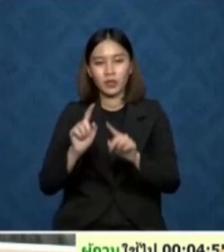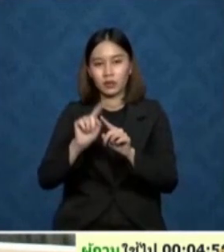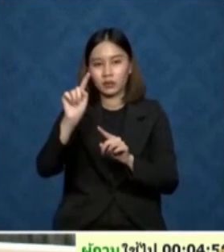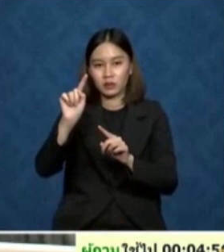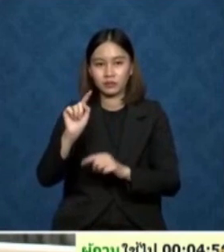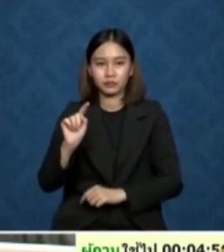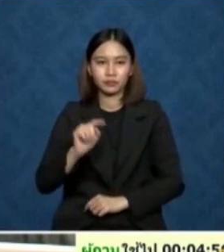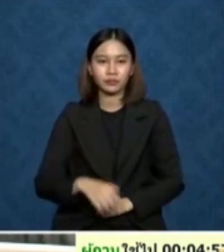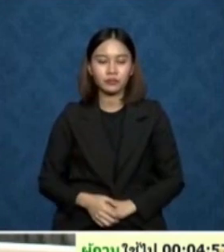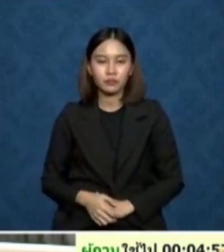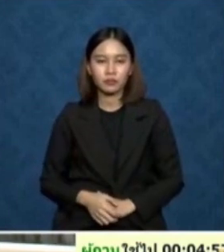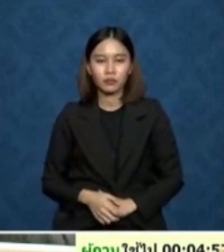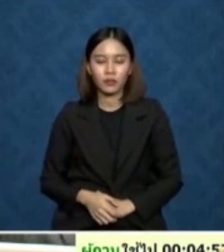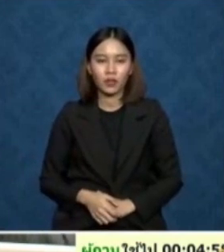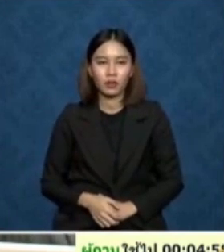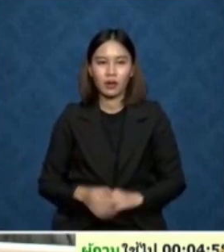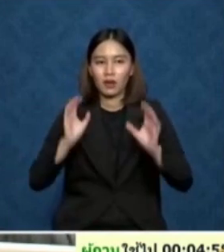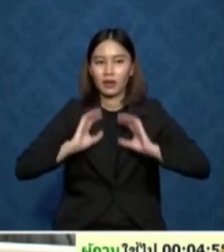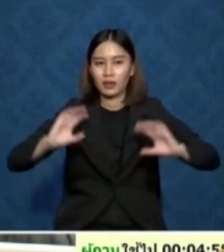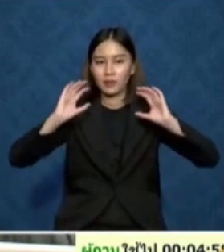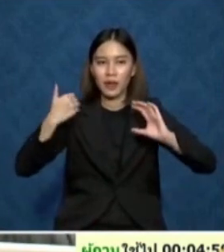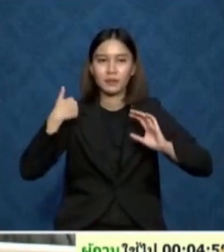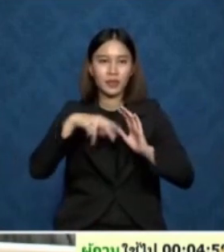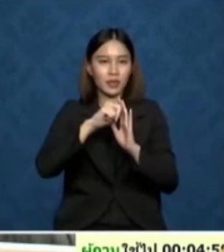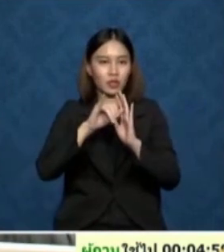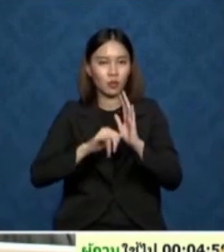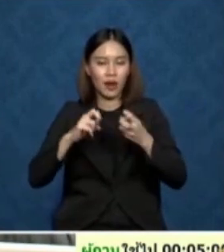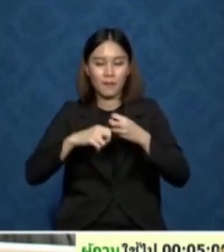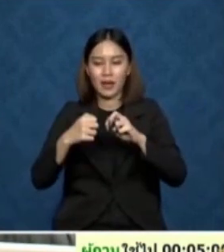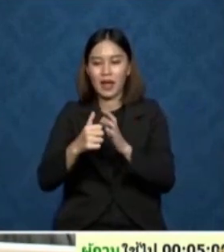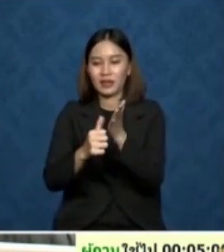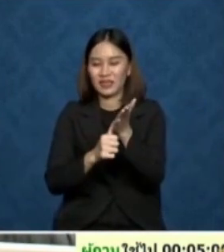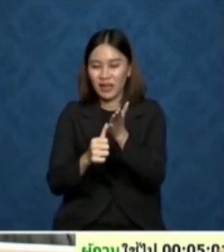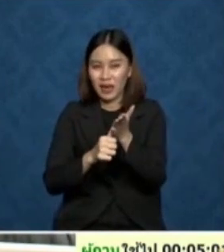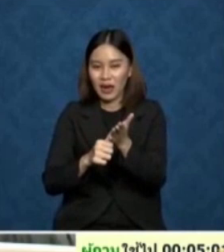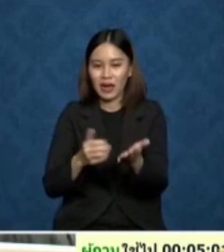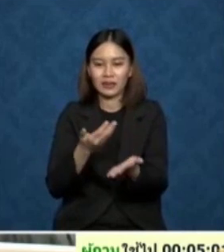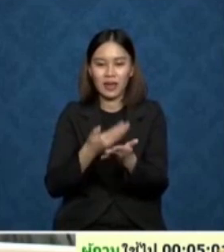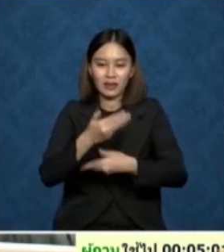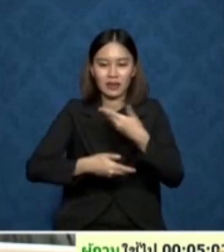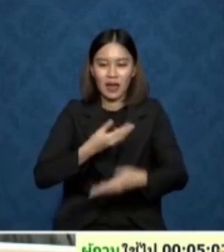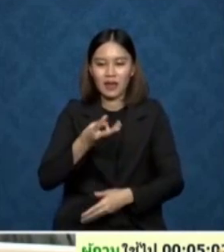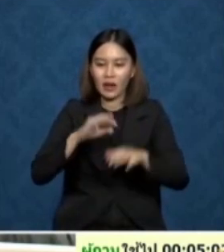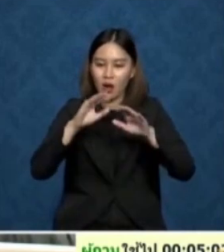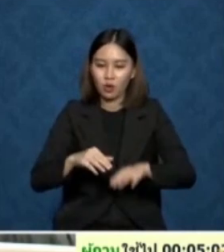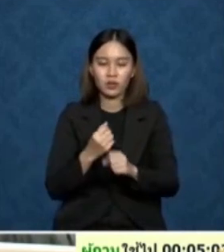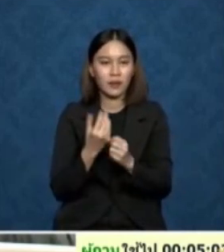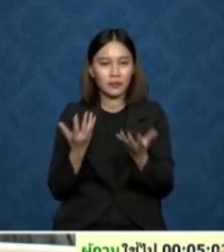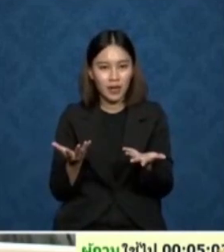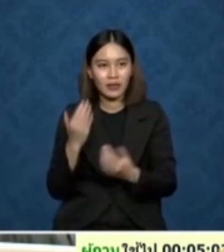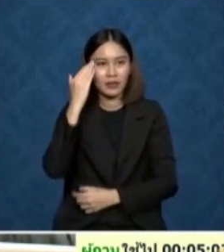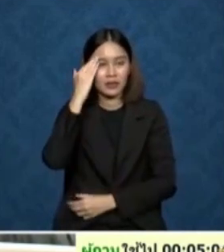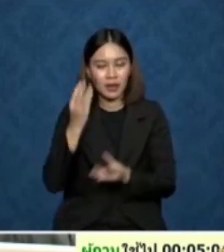หนึ่งคำถามข้อแรกคือรัฐบาลมีนโยบายใการแก้ไขปัญหาราคาข้าวตกต่ำหอไม่อย่ไร